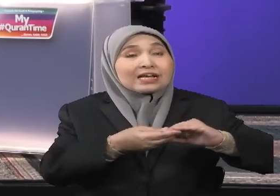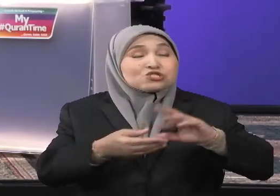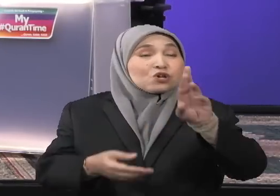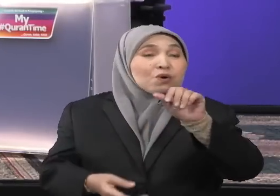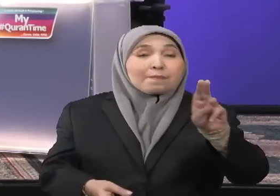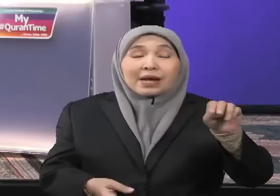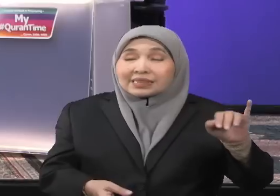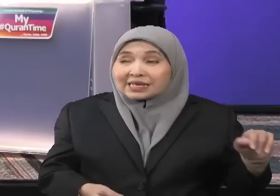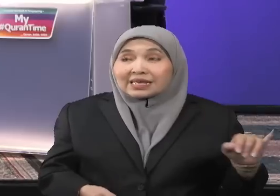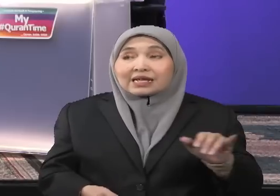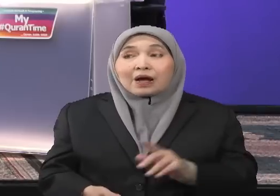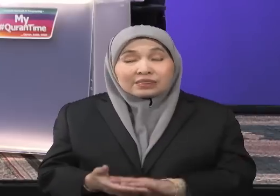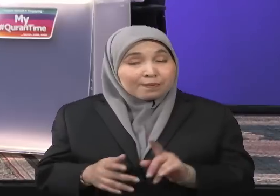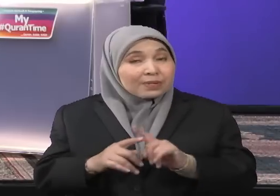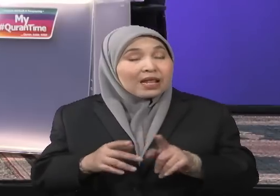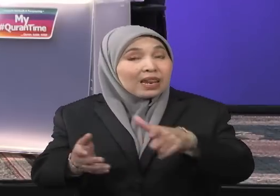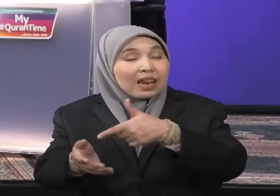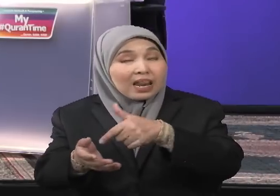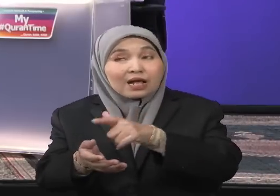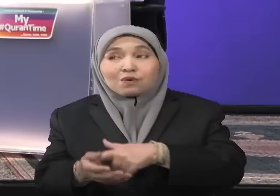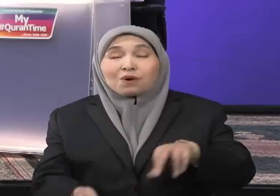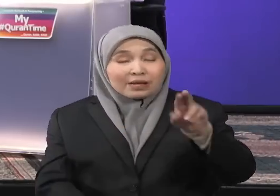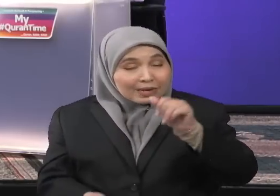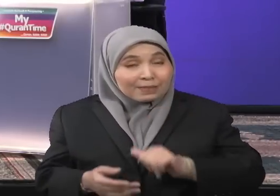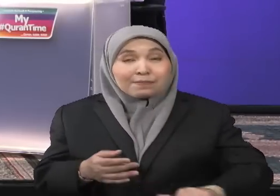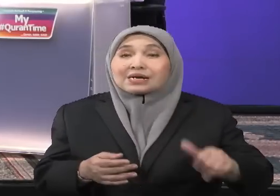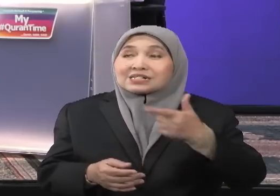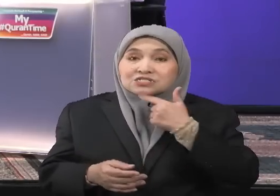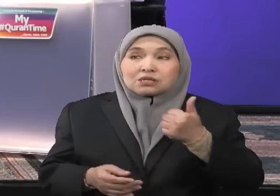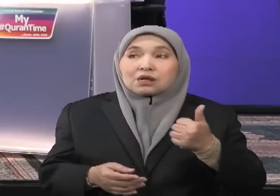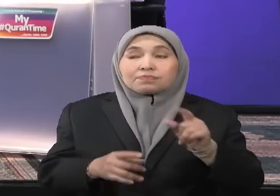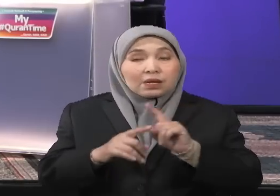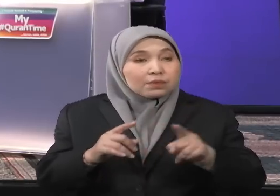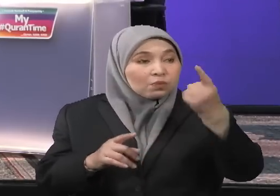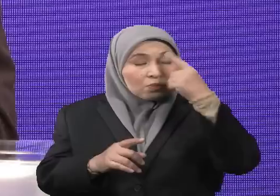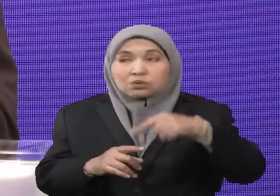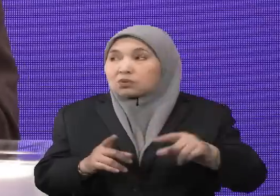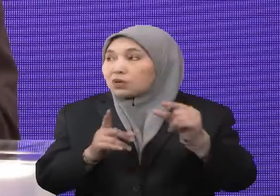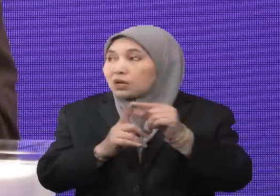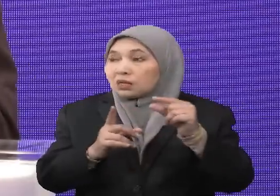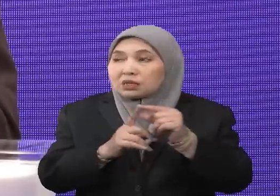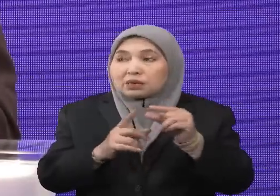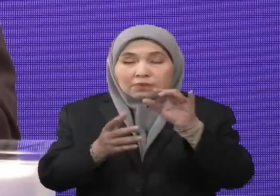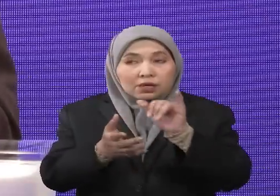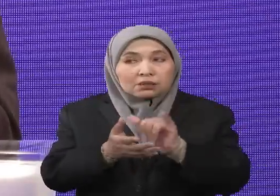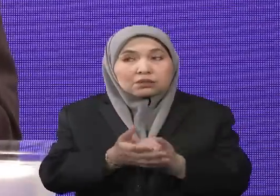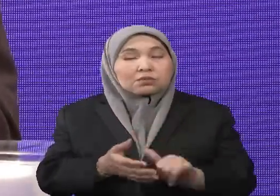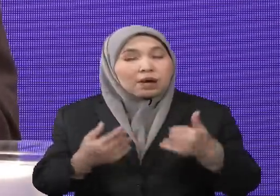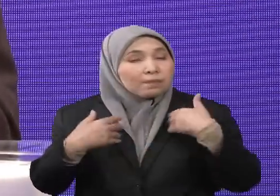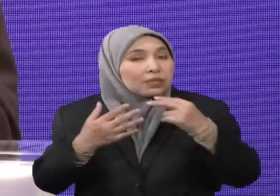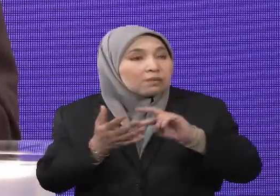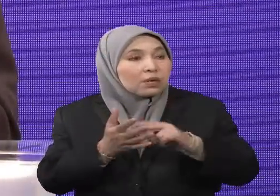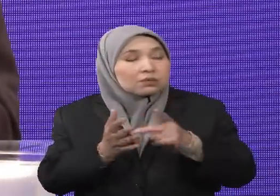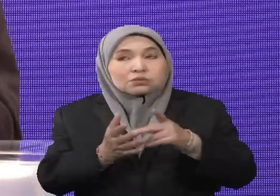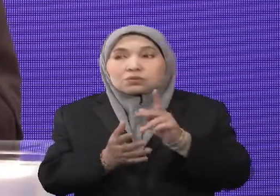rabbaninya tuh tapi lagu nasi-nasik dulu sedap lah tapi untuk kalimah Rabbani ini Apa yang dimaksudkan